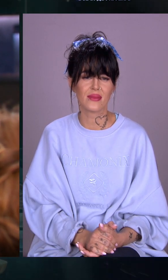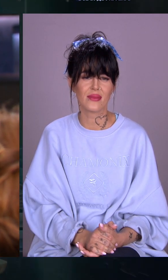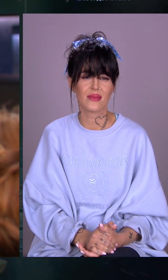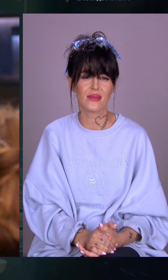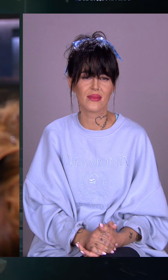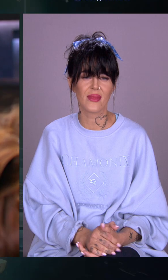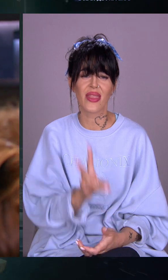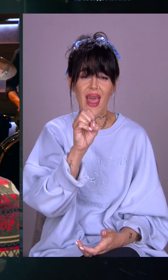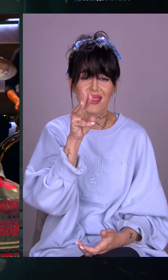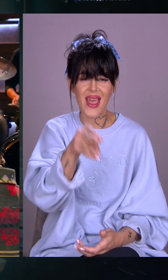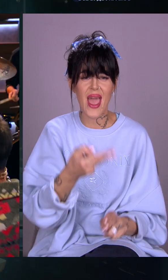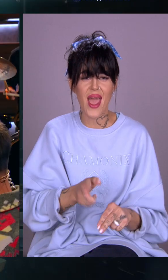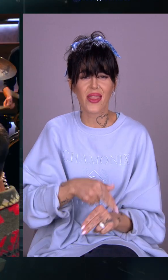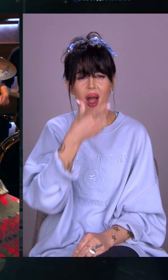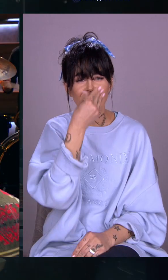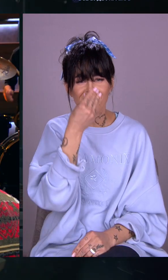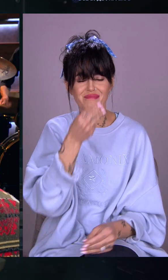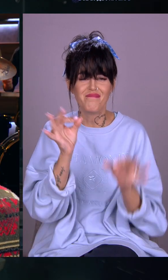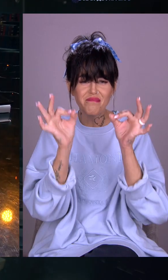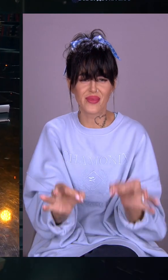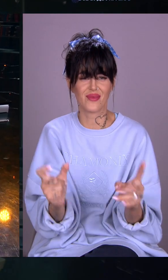це носовичок, але ви були молодці.